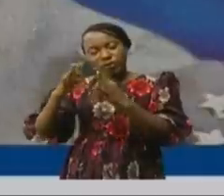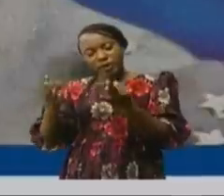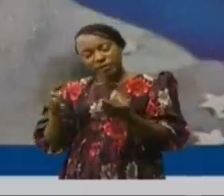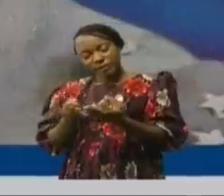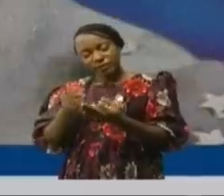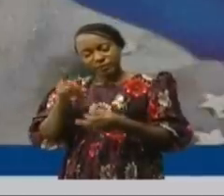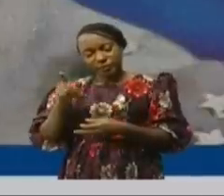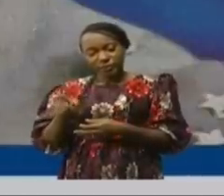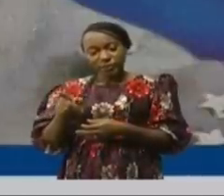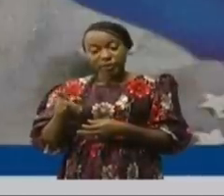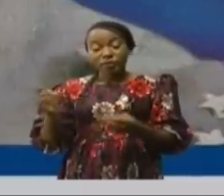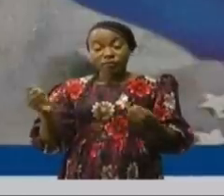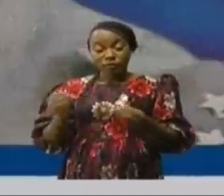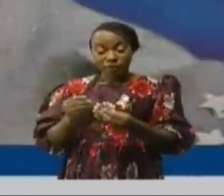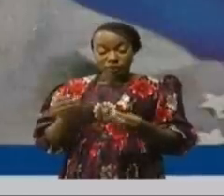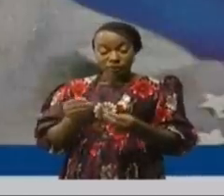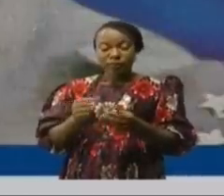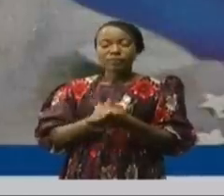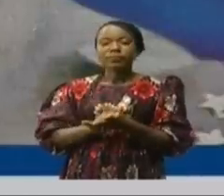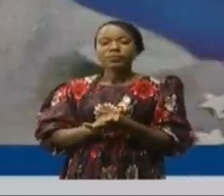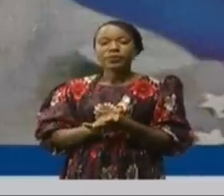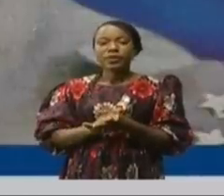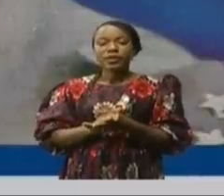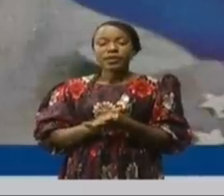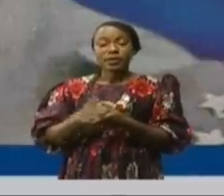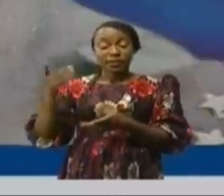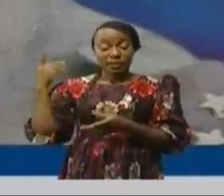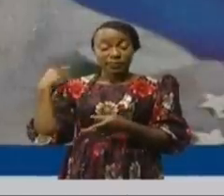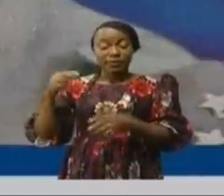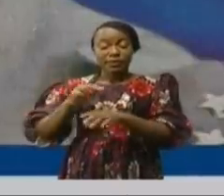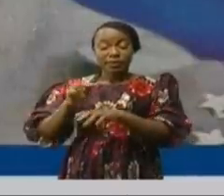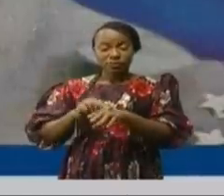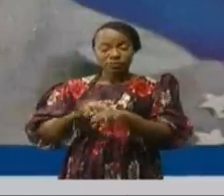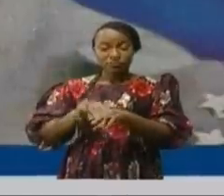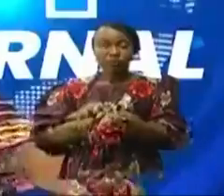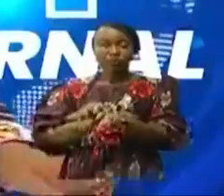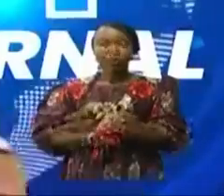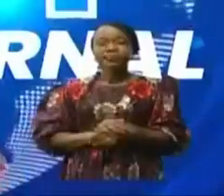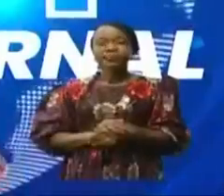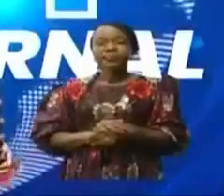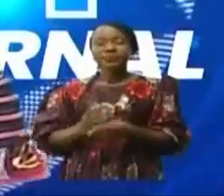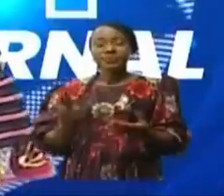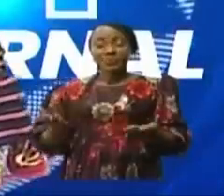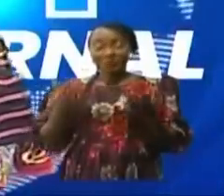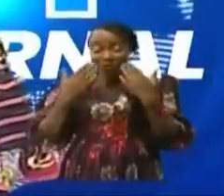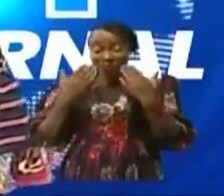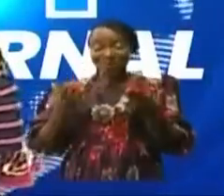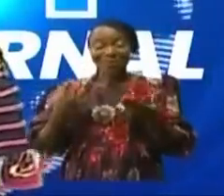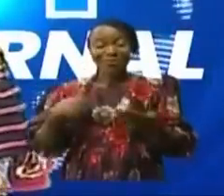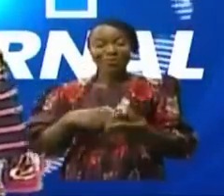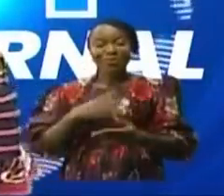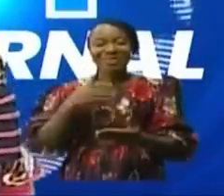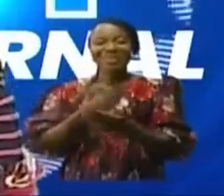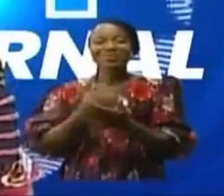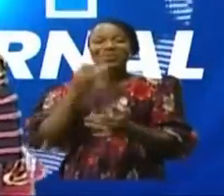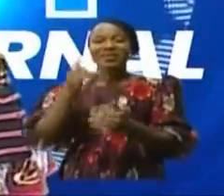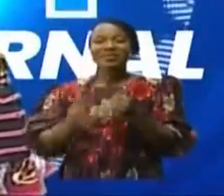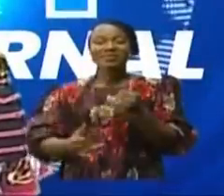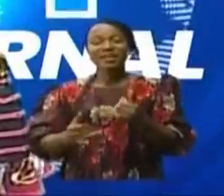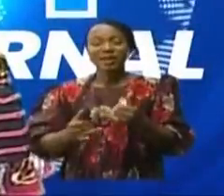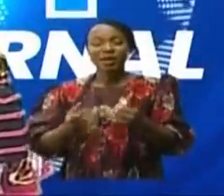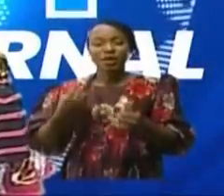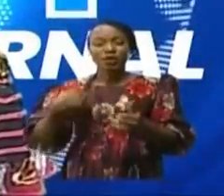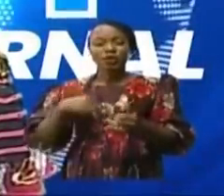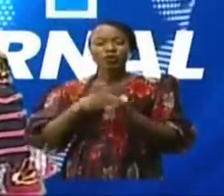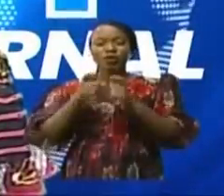Kampinda Moussania Smith, députée nationale. C'est par cette note triste que nous bouclons